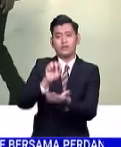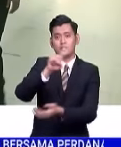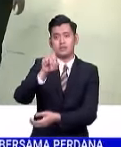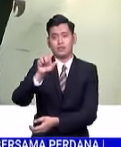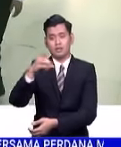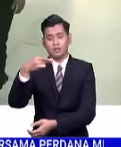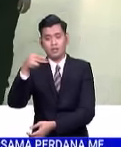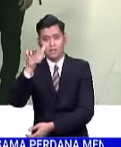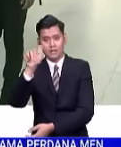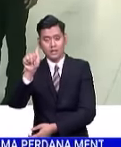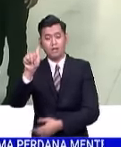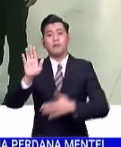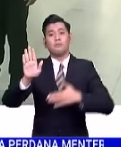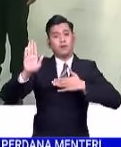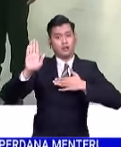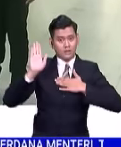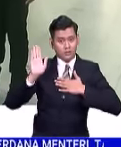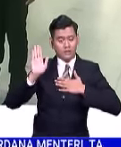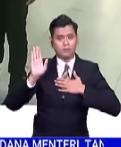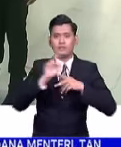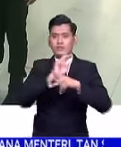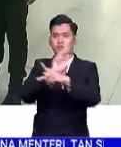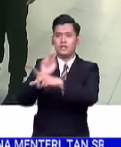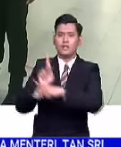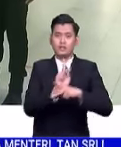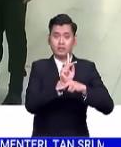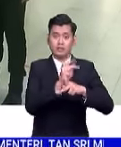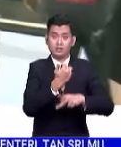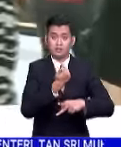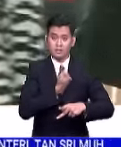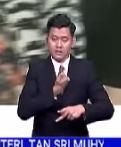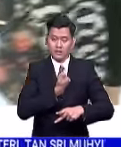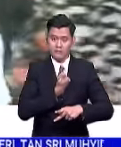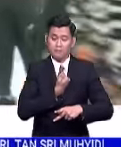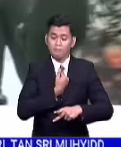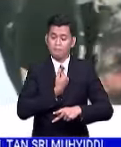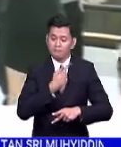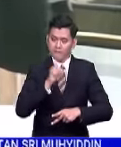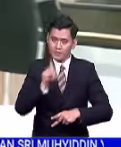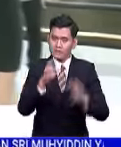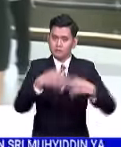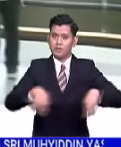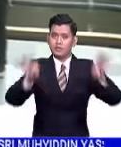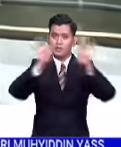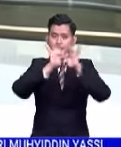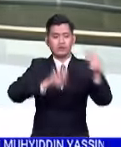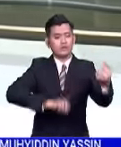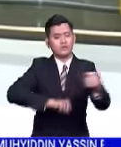pada saat ini kawalan kendiri amat penting dan perlu disokong semua pihak.